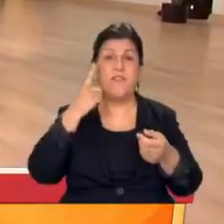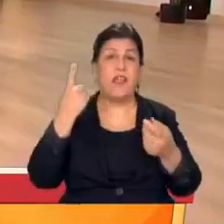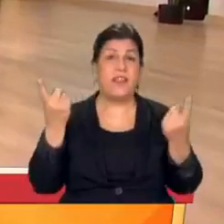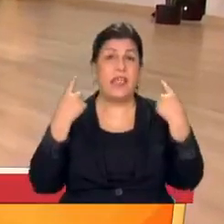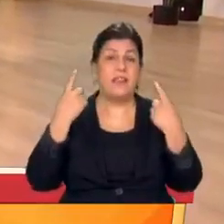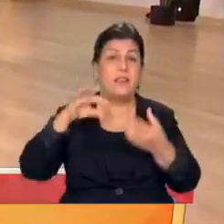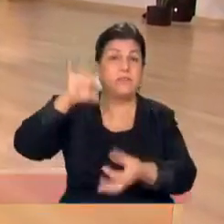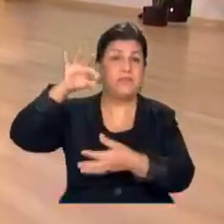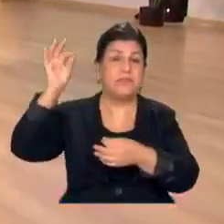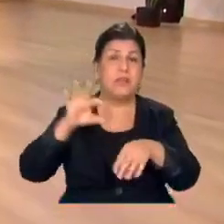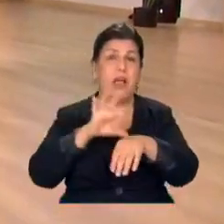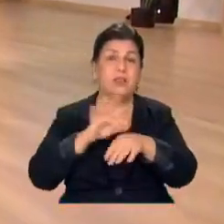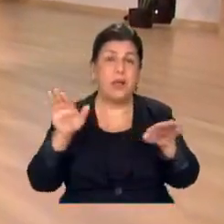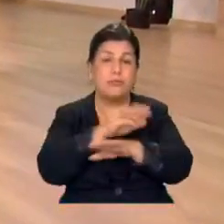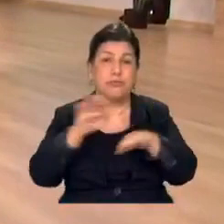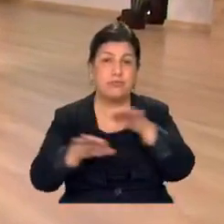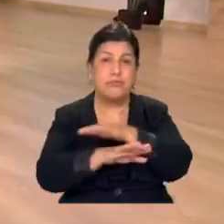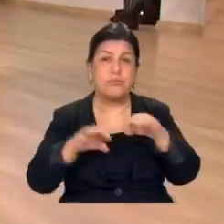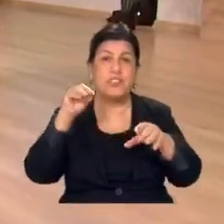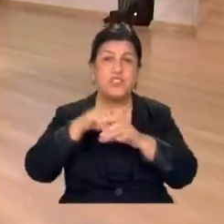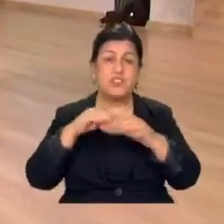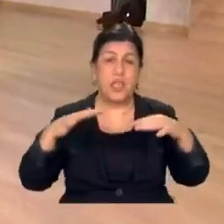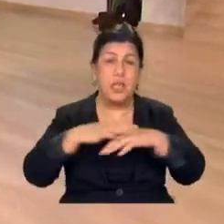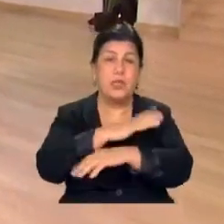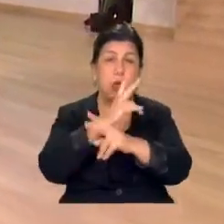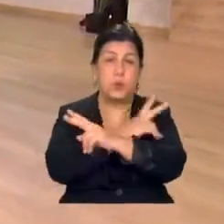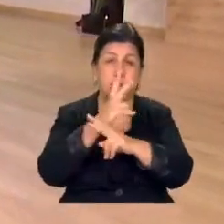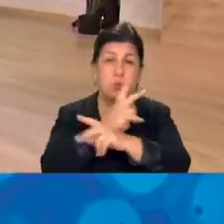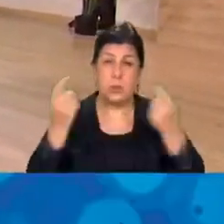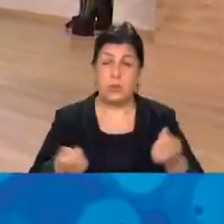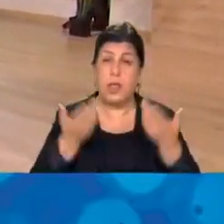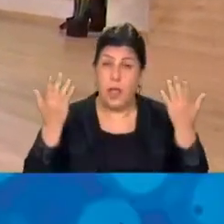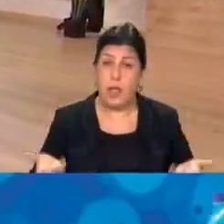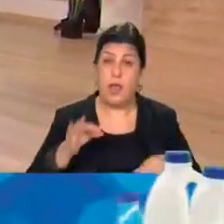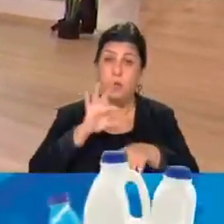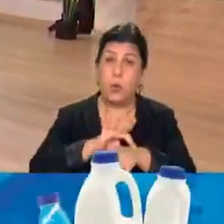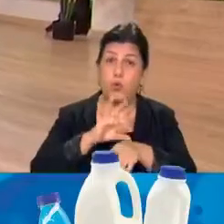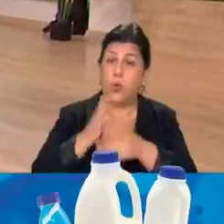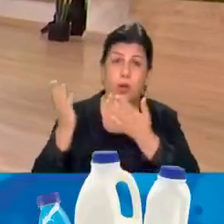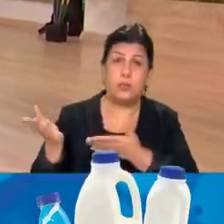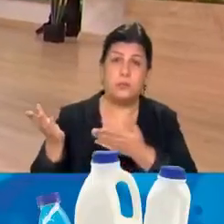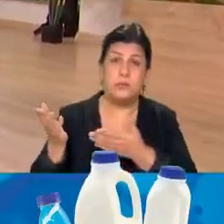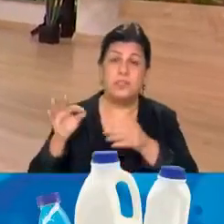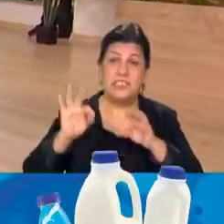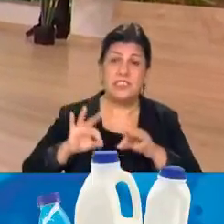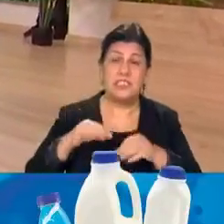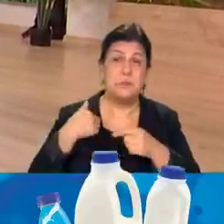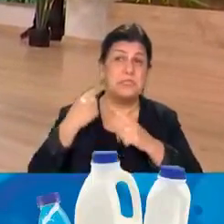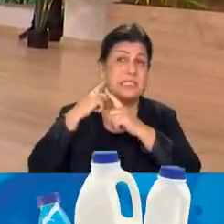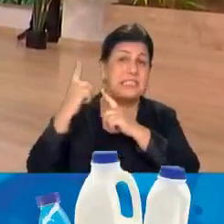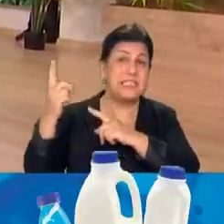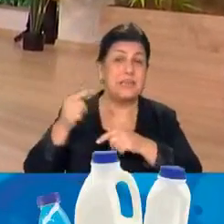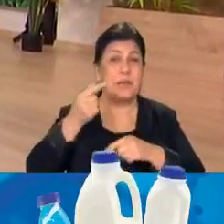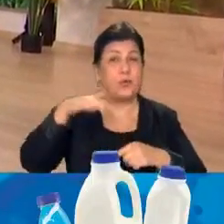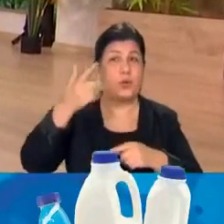hastalığı bertaraf etmek için gece gündüz çalışıyor helal doktorlarımız şu anda bizi dinliyorlar sana